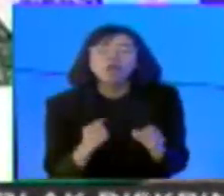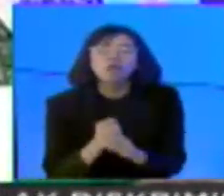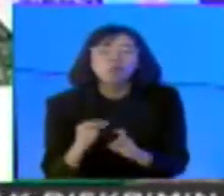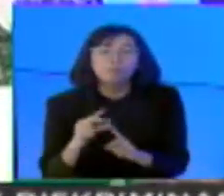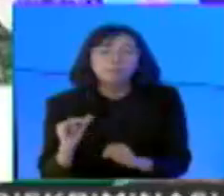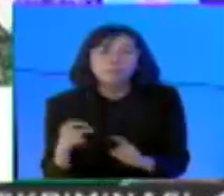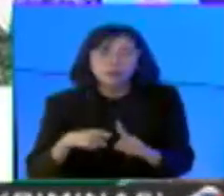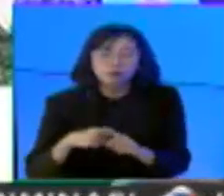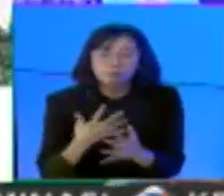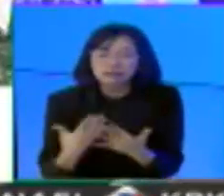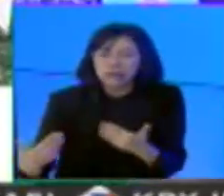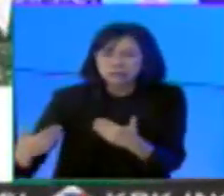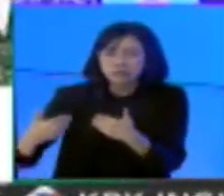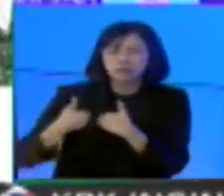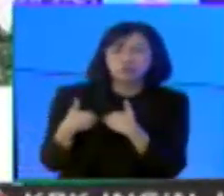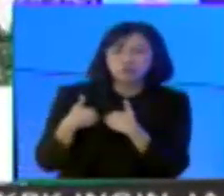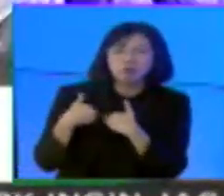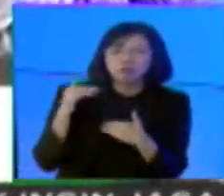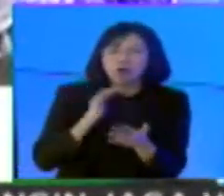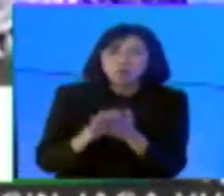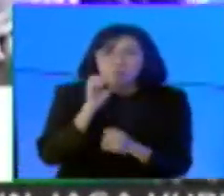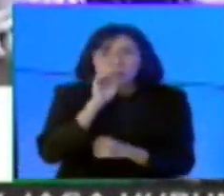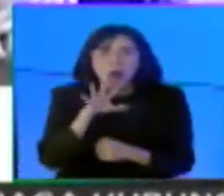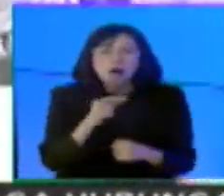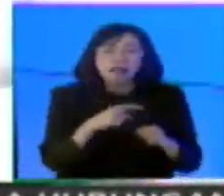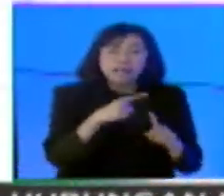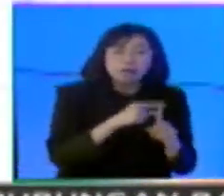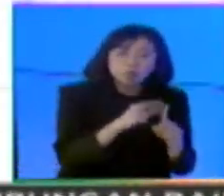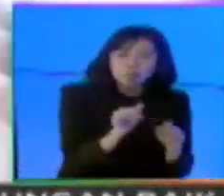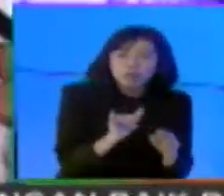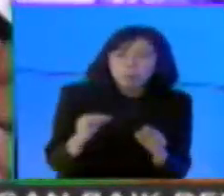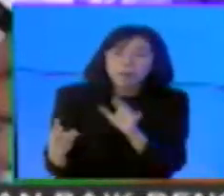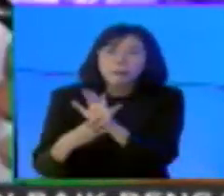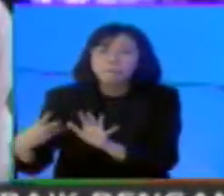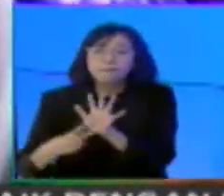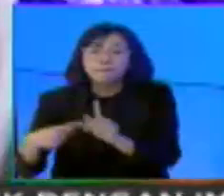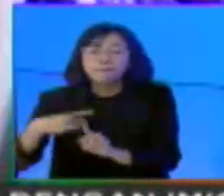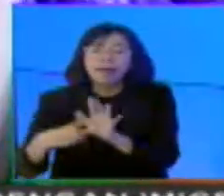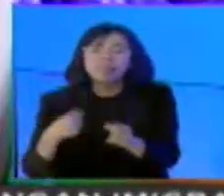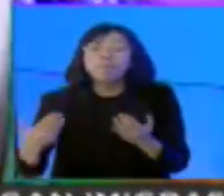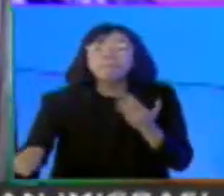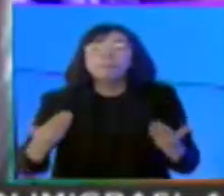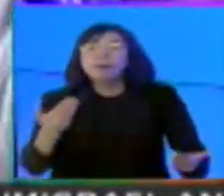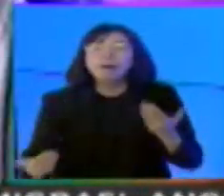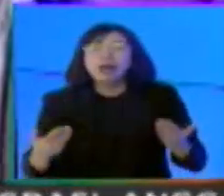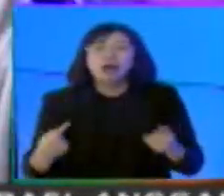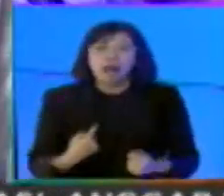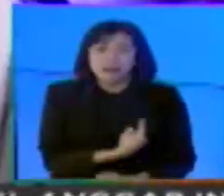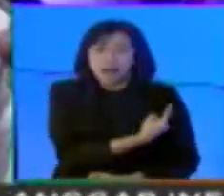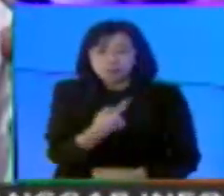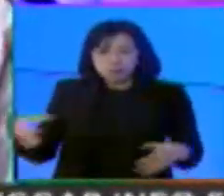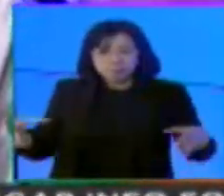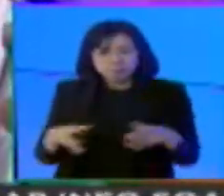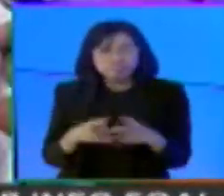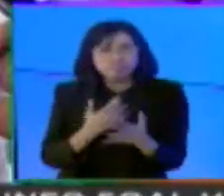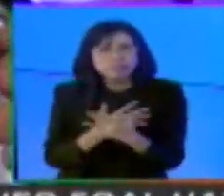Yasona bahkan membandingkan Tanjung Priok, Jakarta Utara dan kawasan Menteng. Warga Tanjung ini adalah aksi ketersinggungan kita. Kita